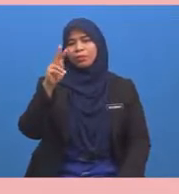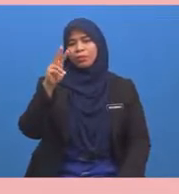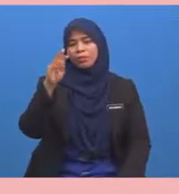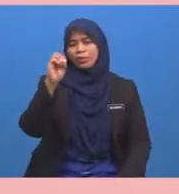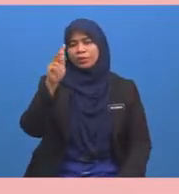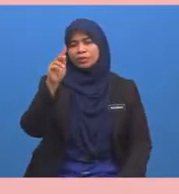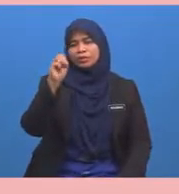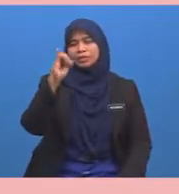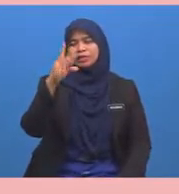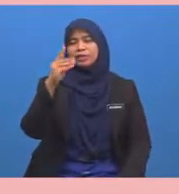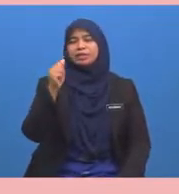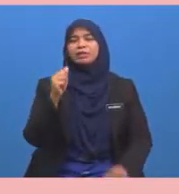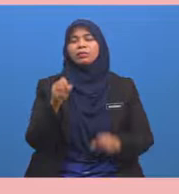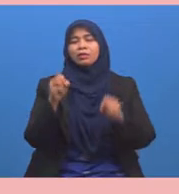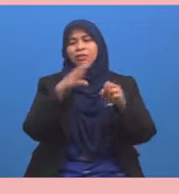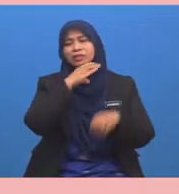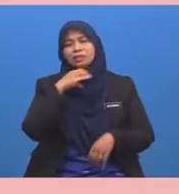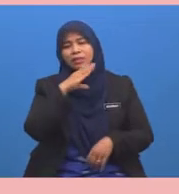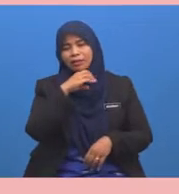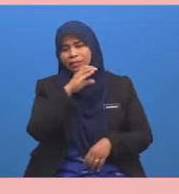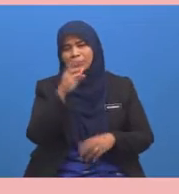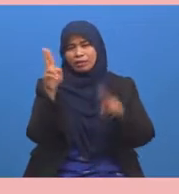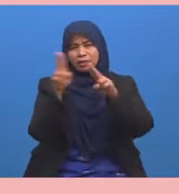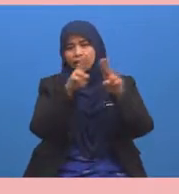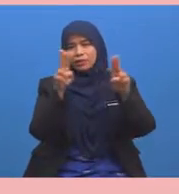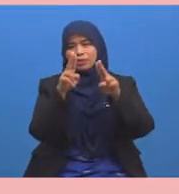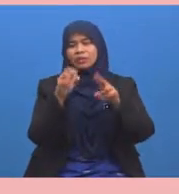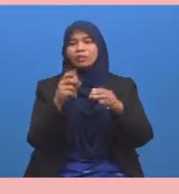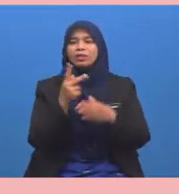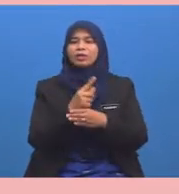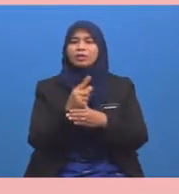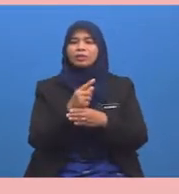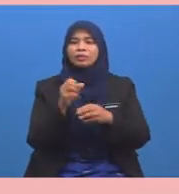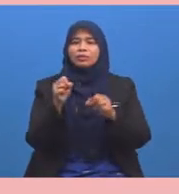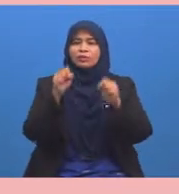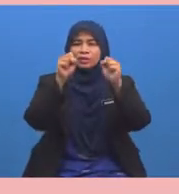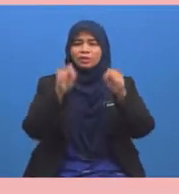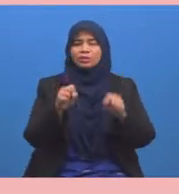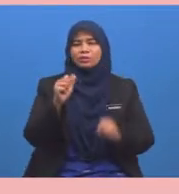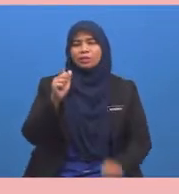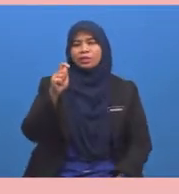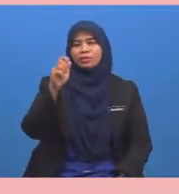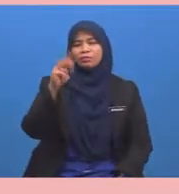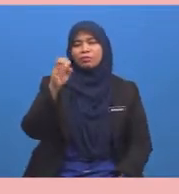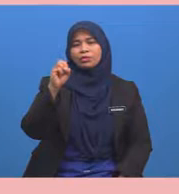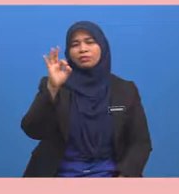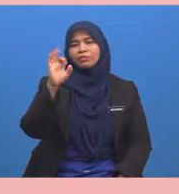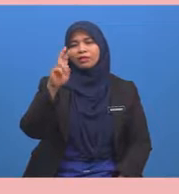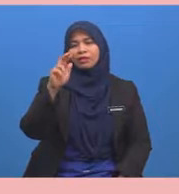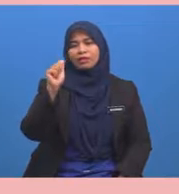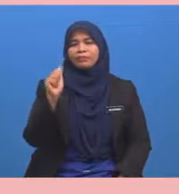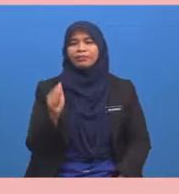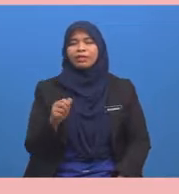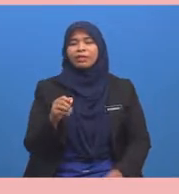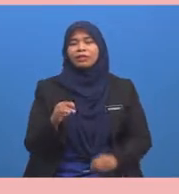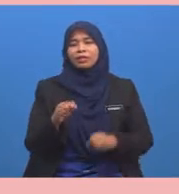boleh mencemarkan udara yang akan mengganggu sistem atmosfera. Manakala, sektor pengangkutan seperti